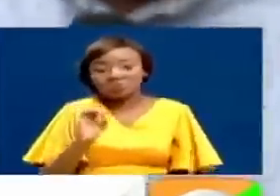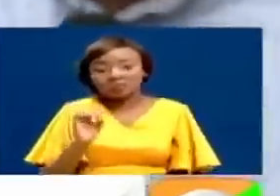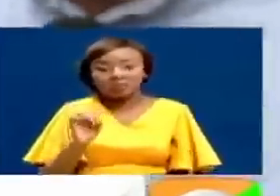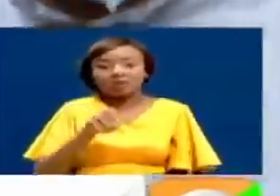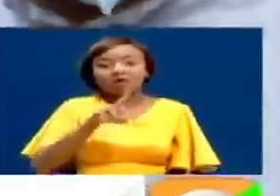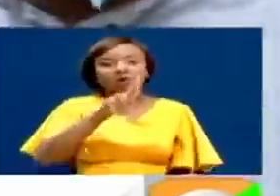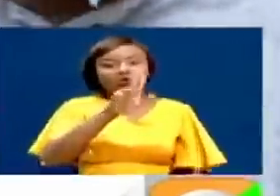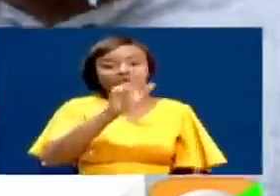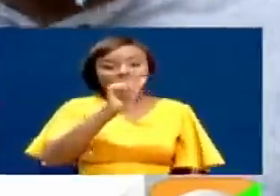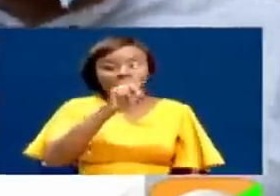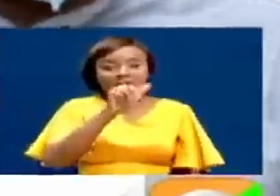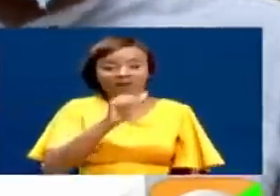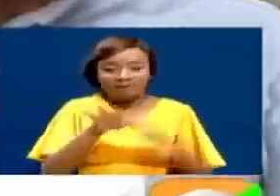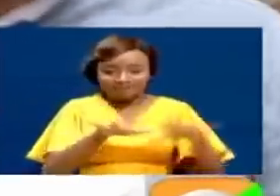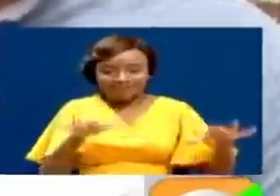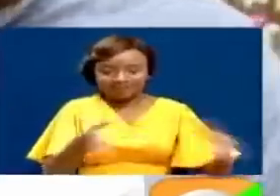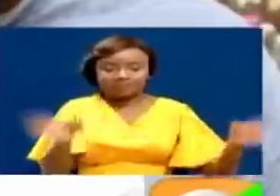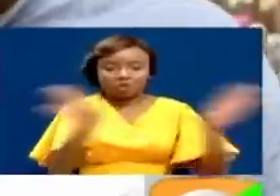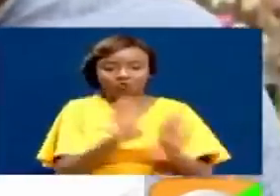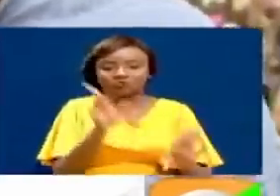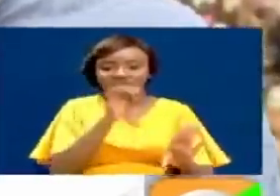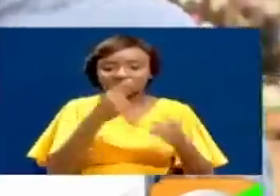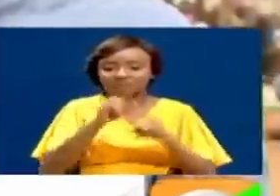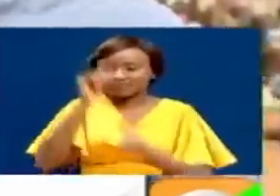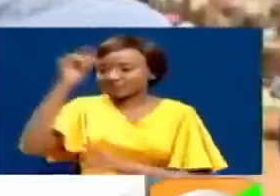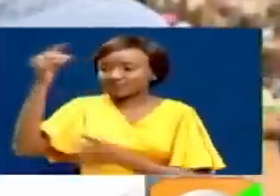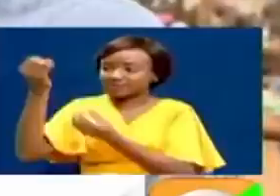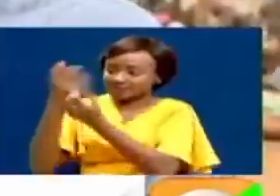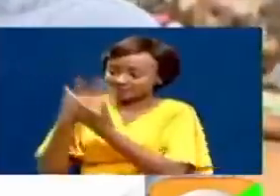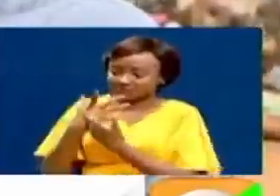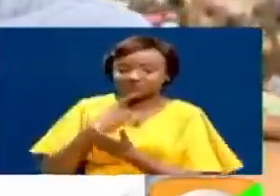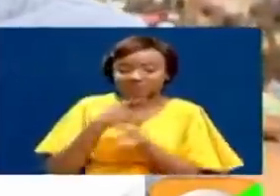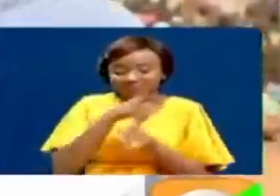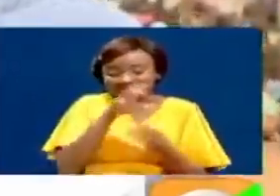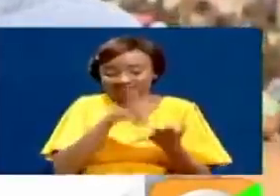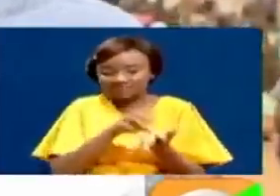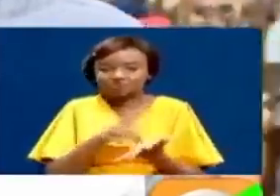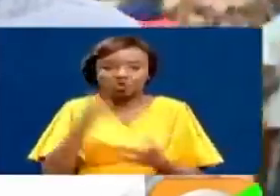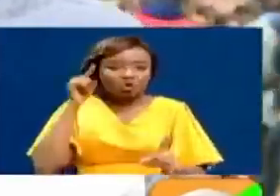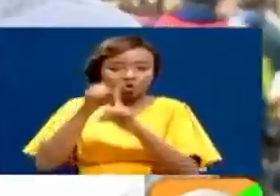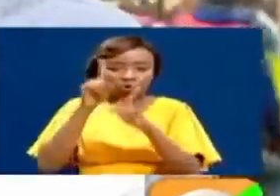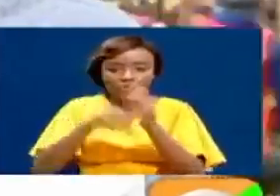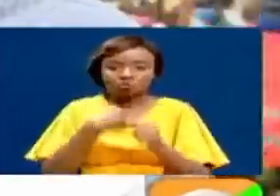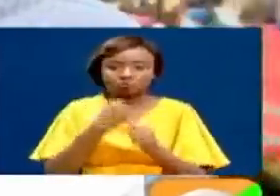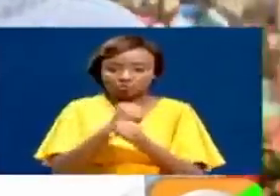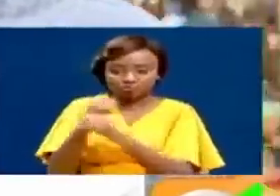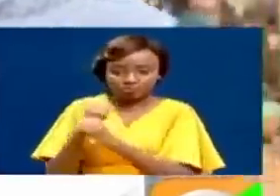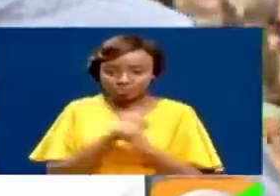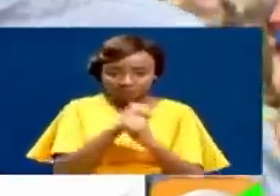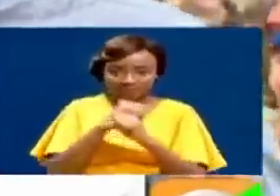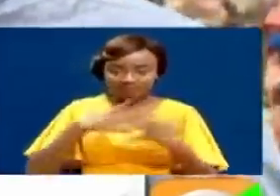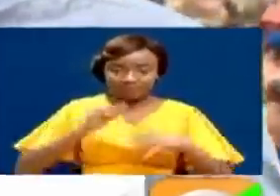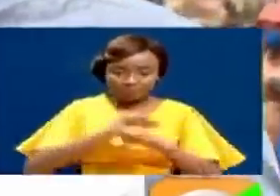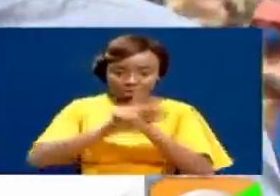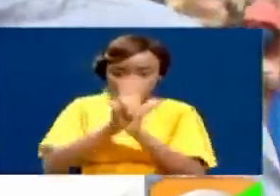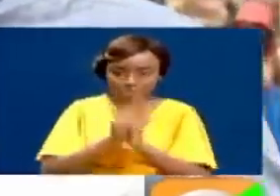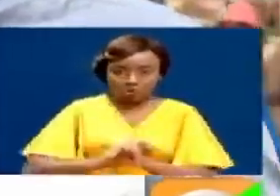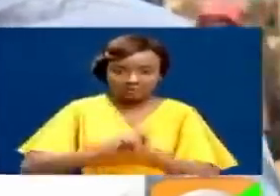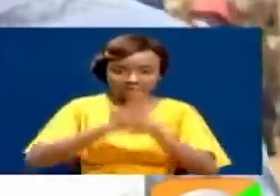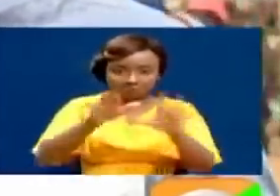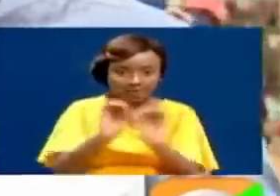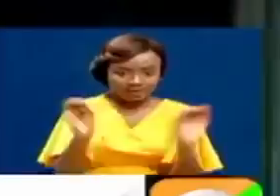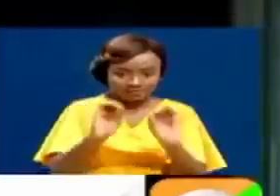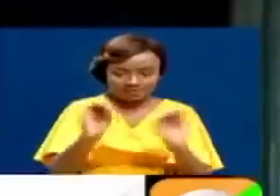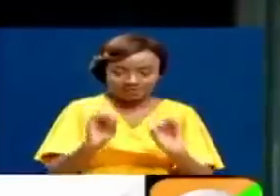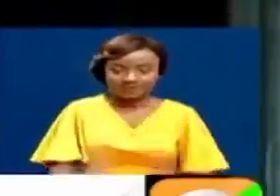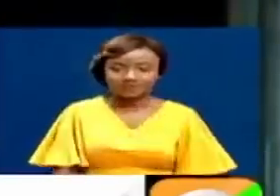Ruaka limefungwa na kulingana na serikali, hali hii ni ya kuhakikisha kwamba virusi vya corona havienei katika